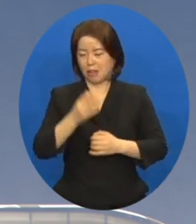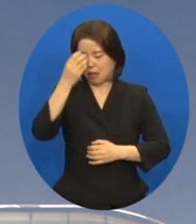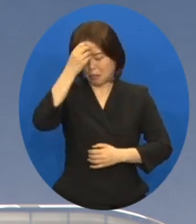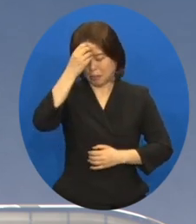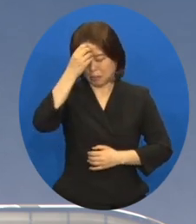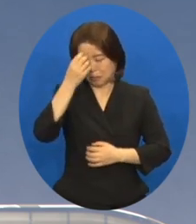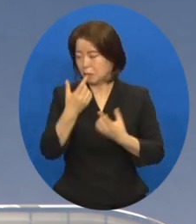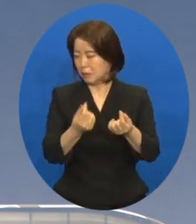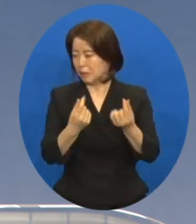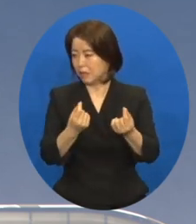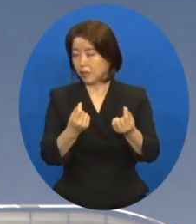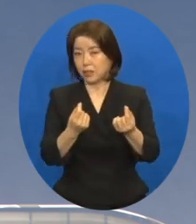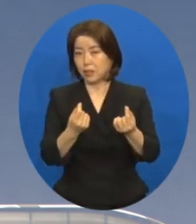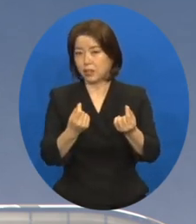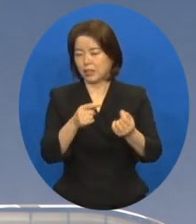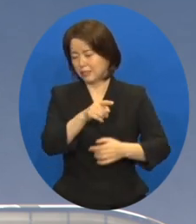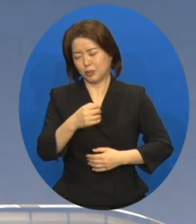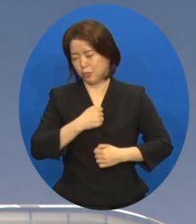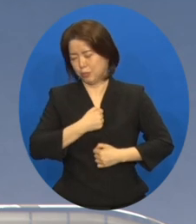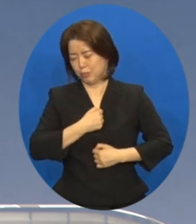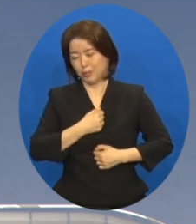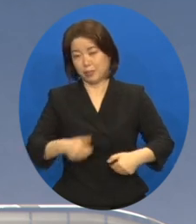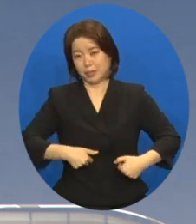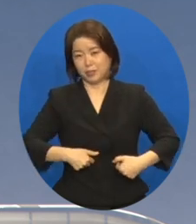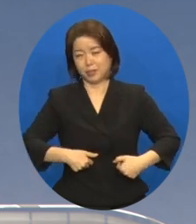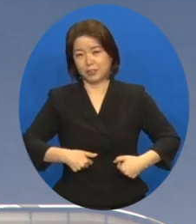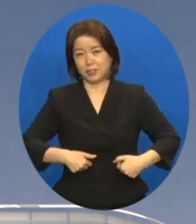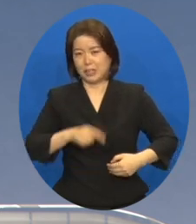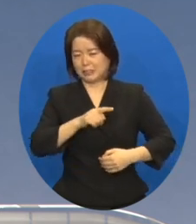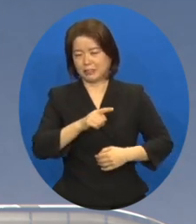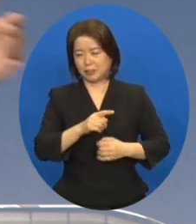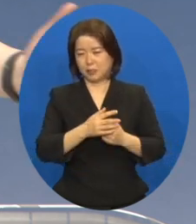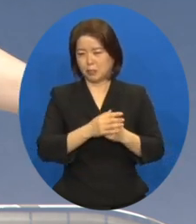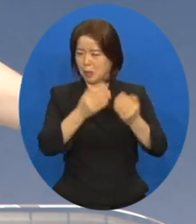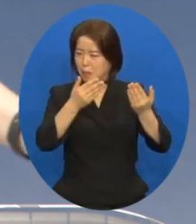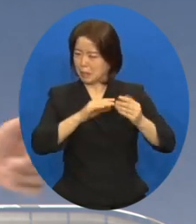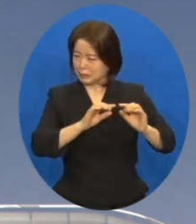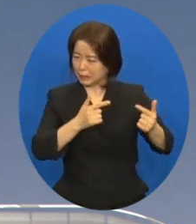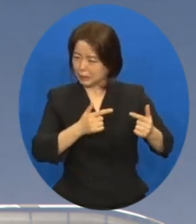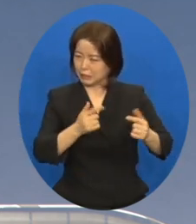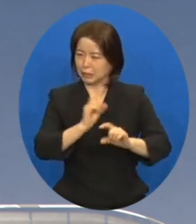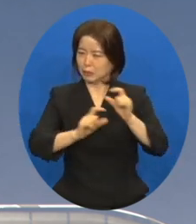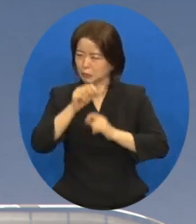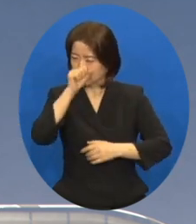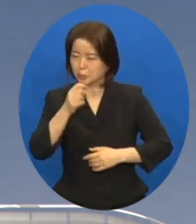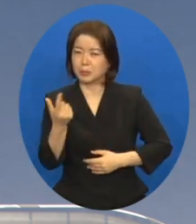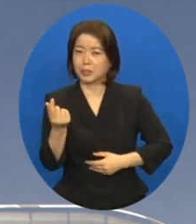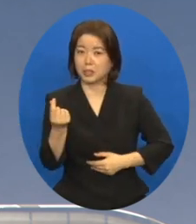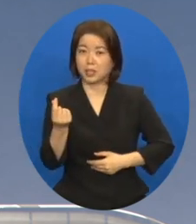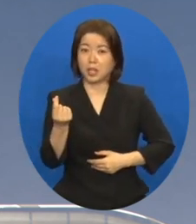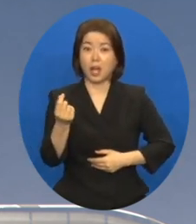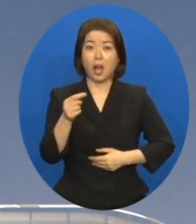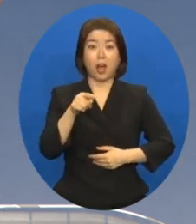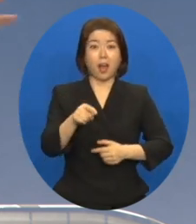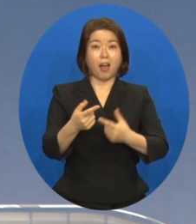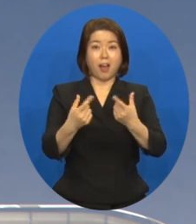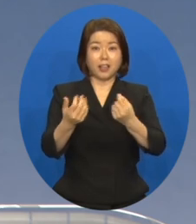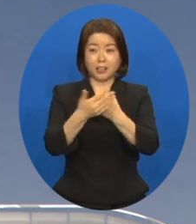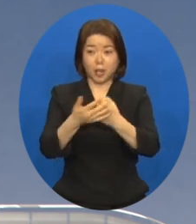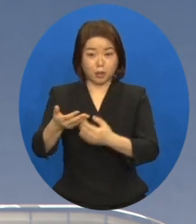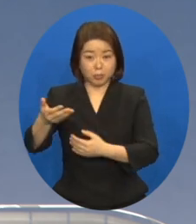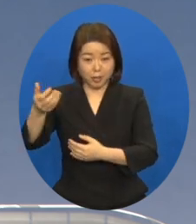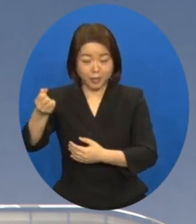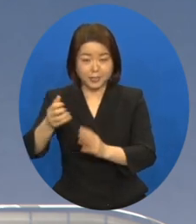아픈 거네. 그거 조심해야 될 거고 그거 뭐 별로 안 받는 게 차라리 낫겠네. 아, 이렇게 또 은혜 받는